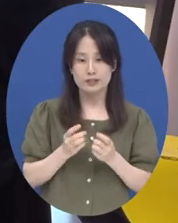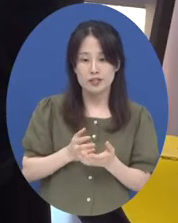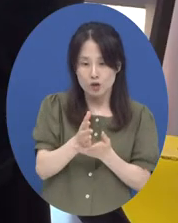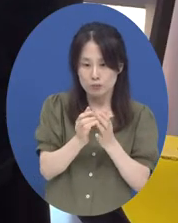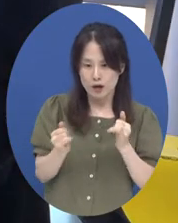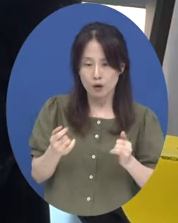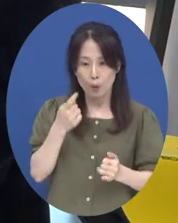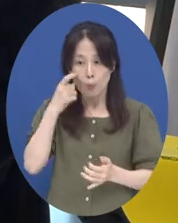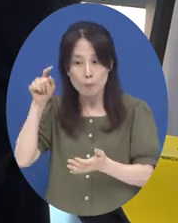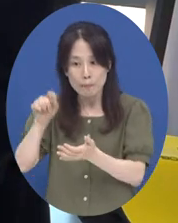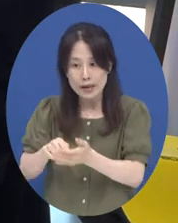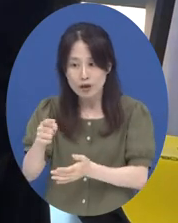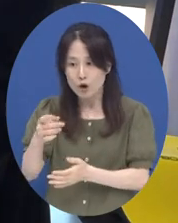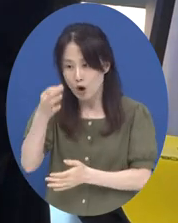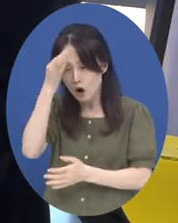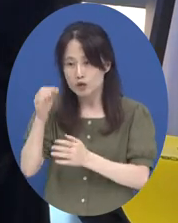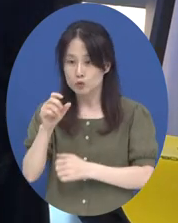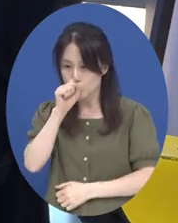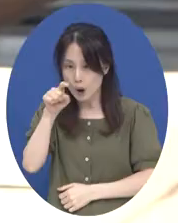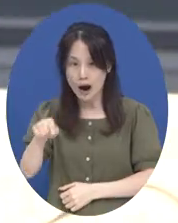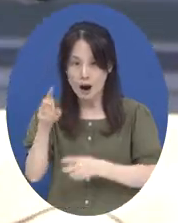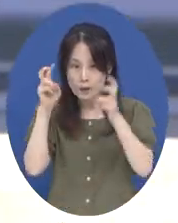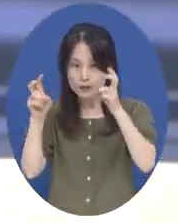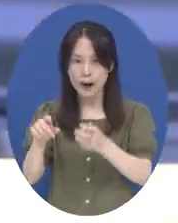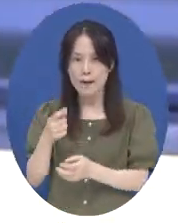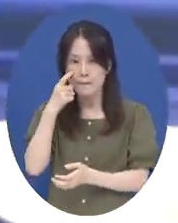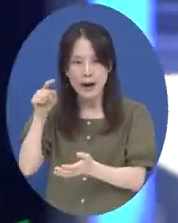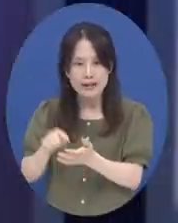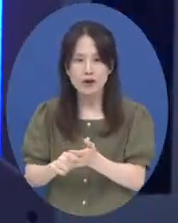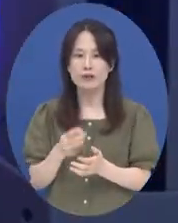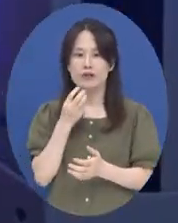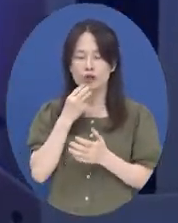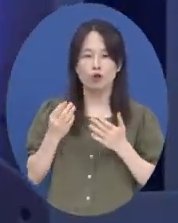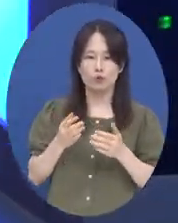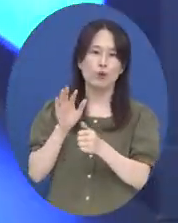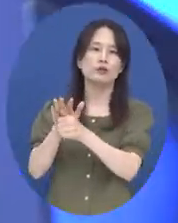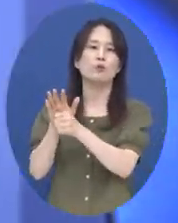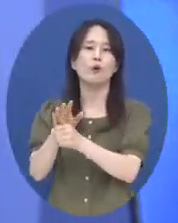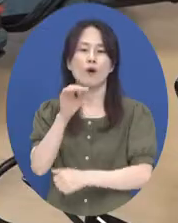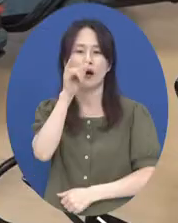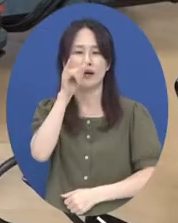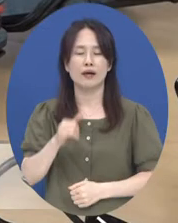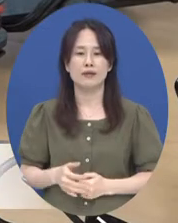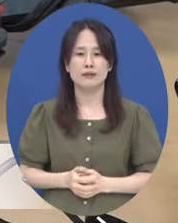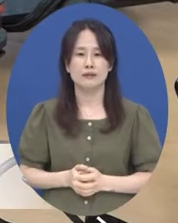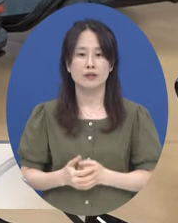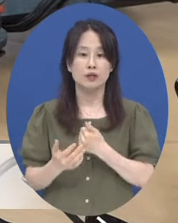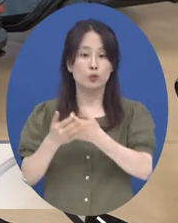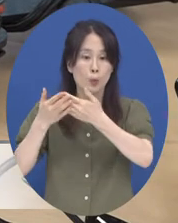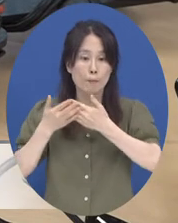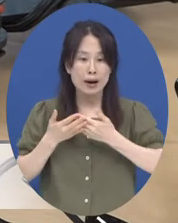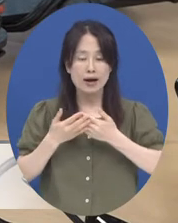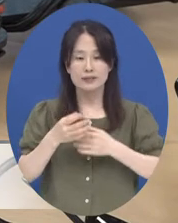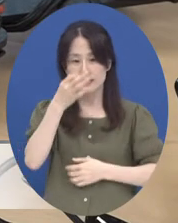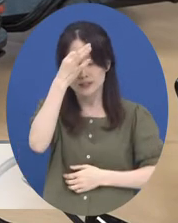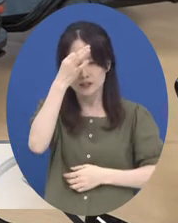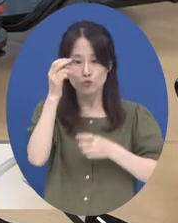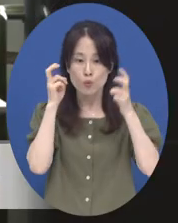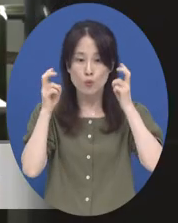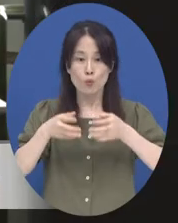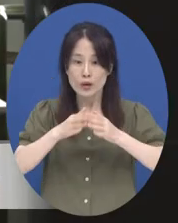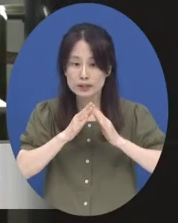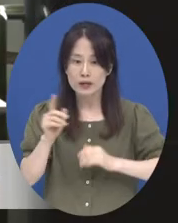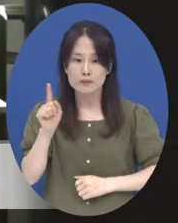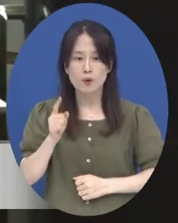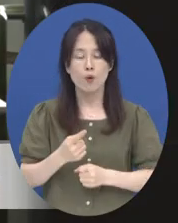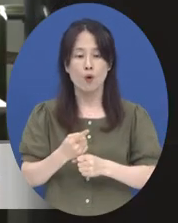스타트업을 발굴해 투자하면 도가 사업화 자금과 창업 공간을 뒷받침하는 형태입니다. 지원을 받은 도내 기술 창업 기업들은